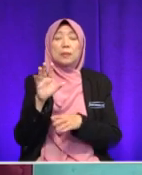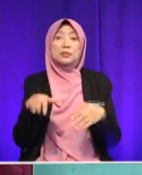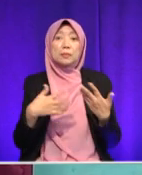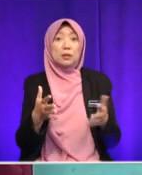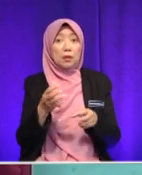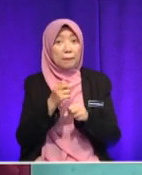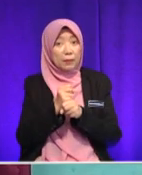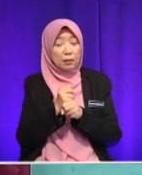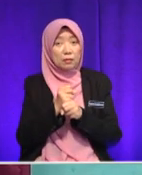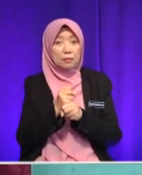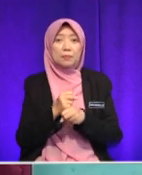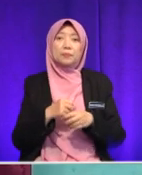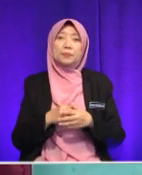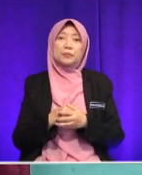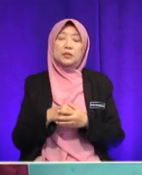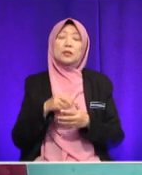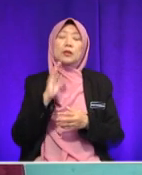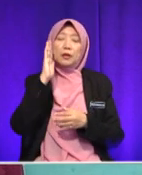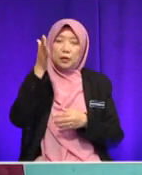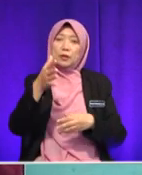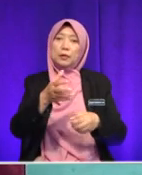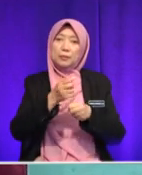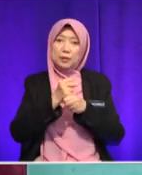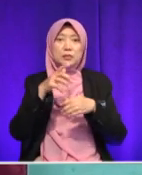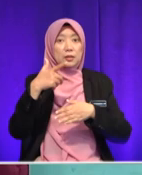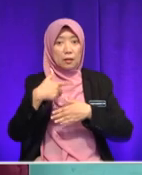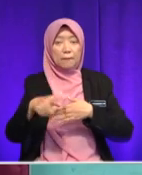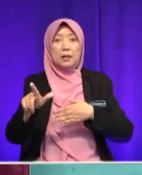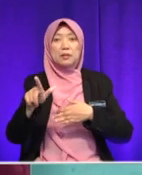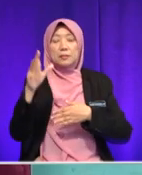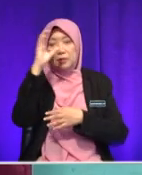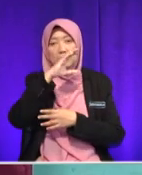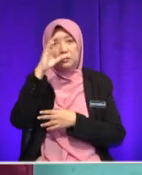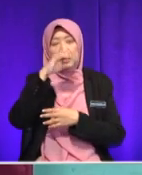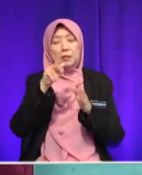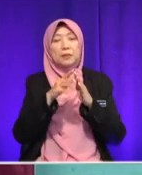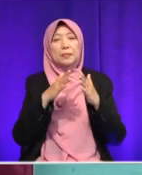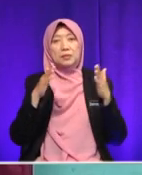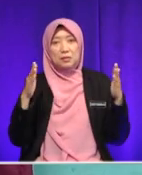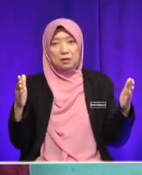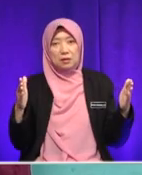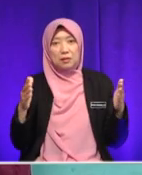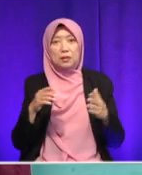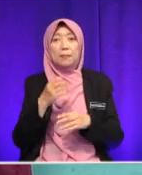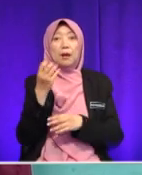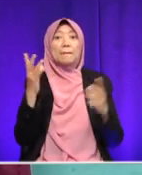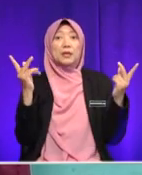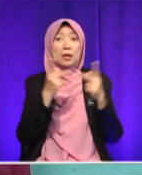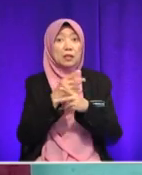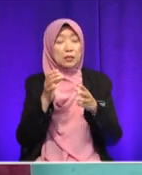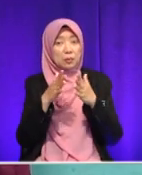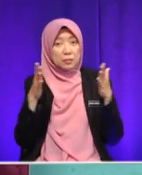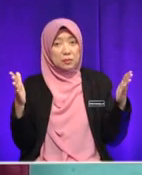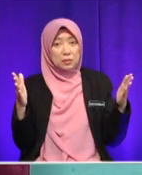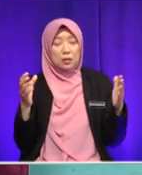faktor skala? Baik. Anda akan dapat faktor skala selepas anda mencari pembesaran. Pembesaran tu berapa kali dia membesar, berapa